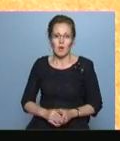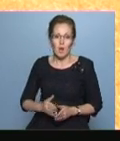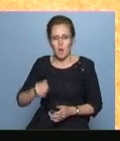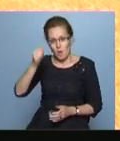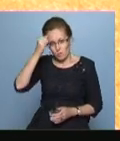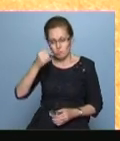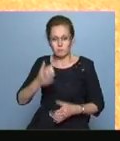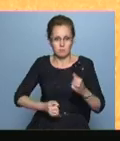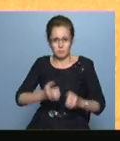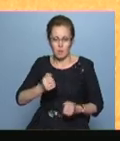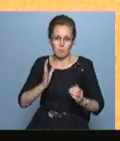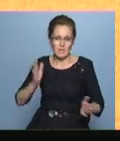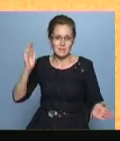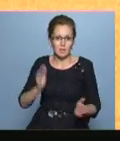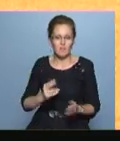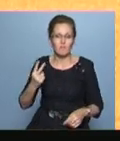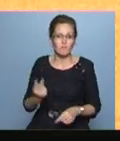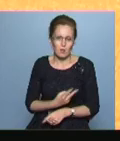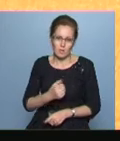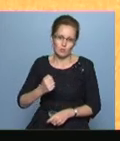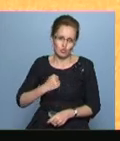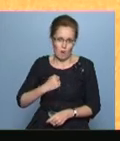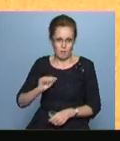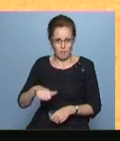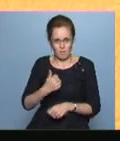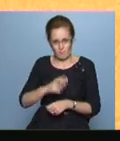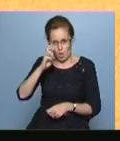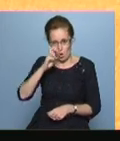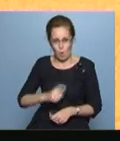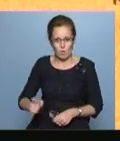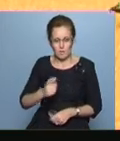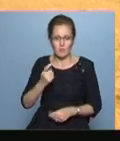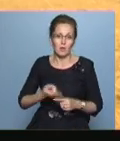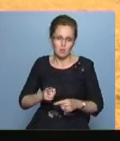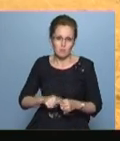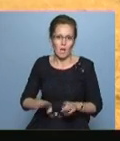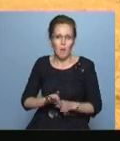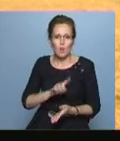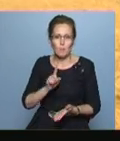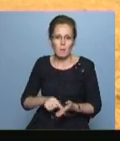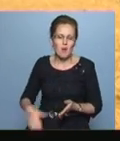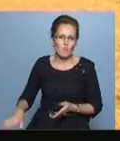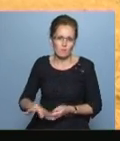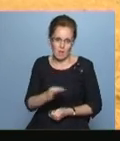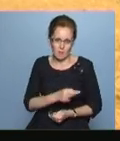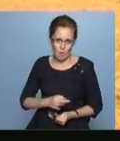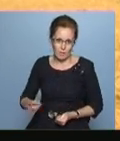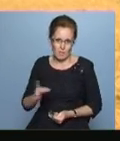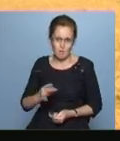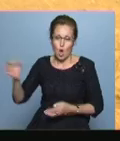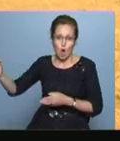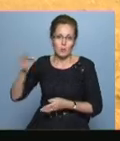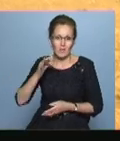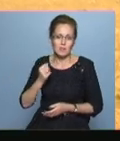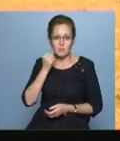равно придется снизить в 2 раза, сожалеет глава хозяйства. И такая проблема почти во всех районах республики. Ответа из Москвы о